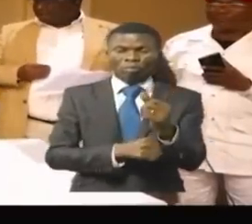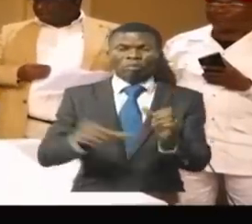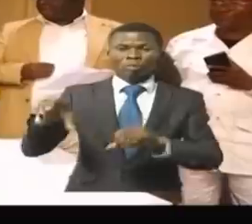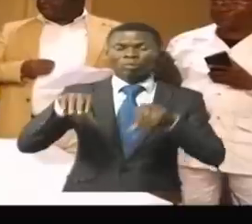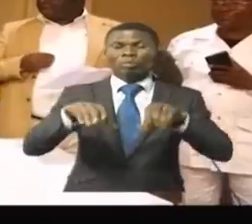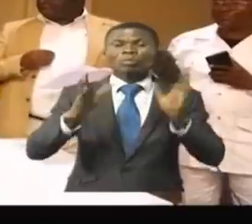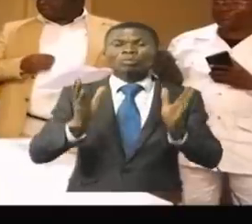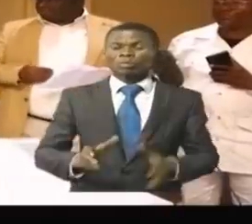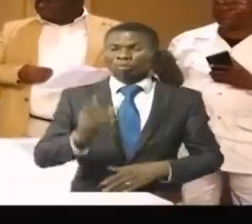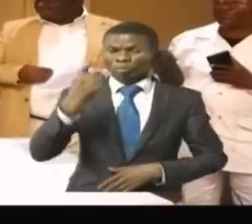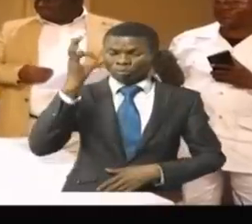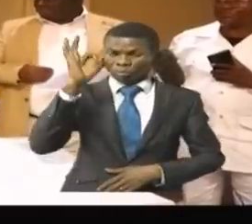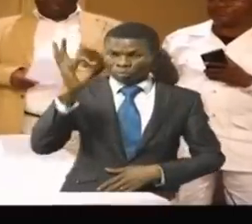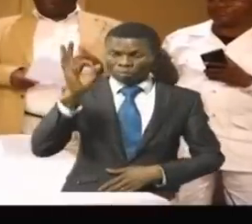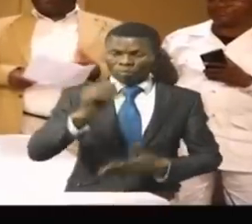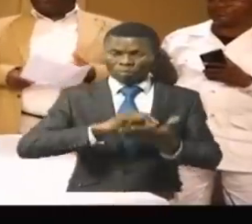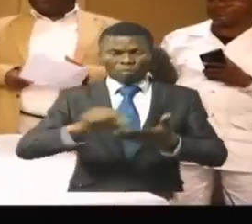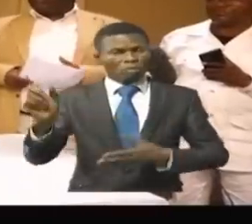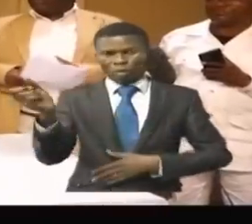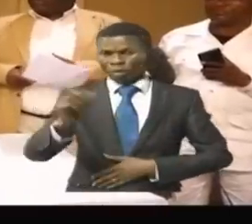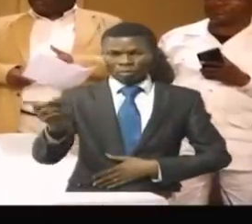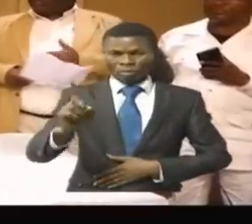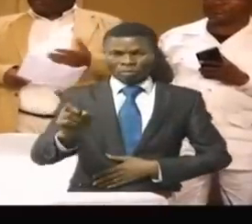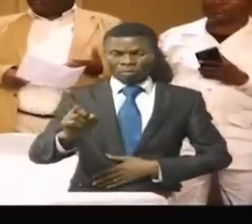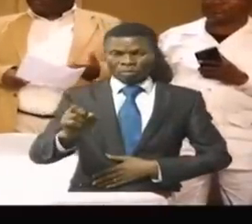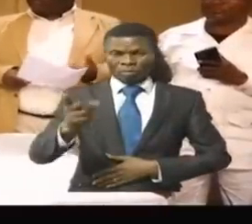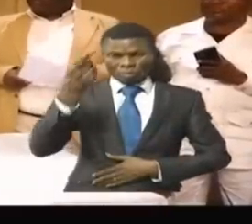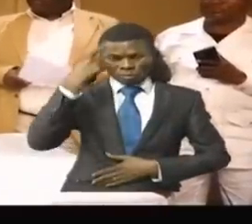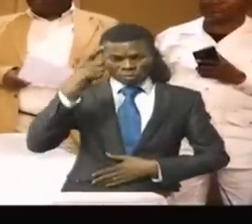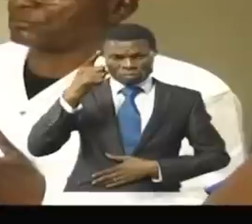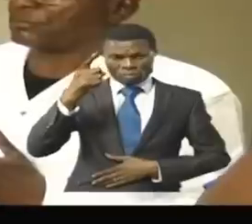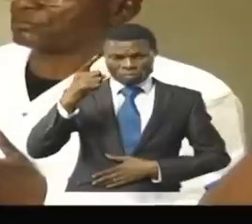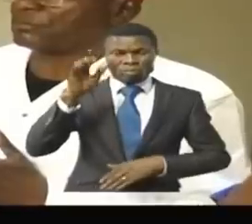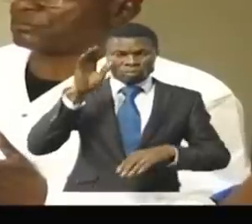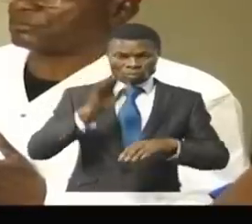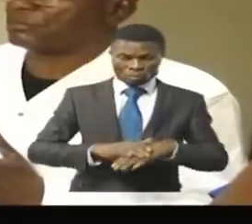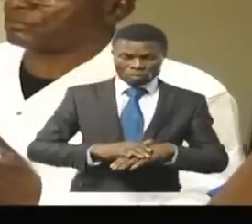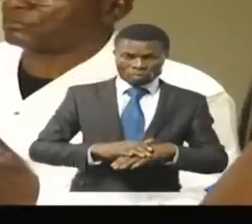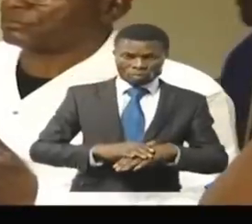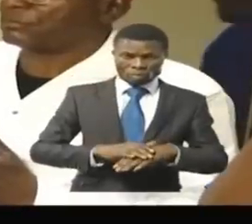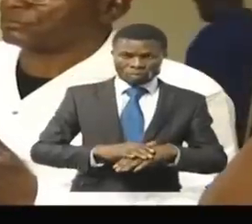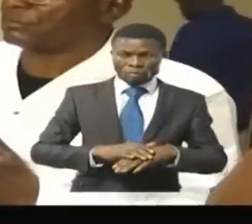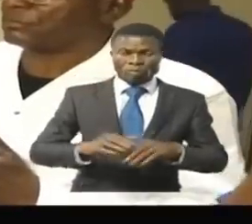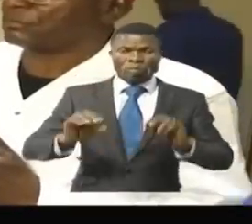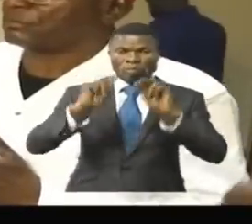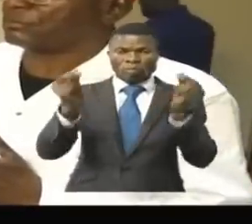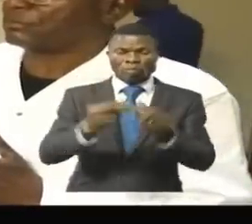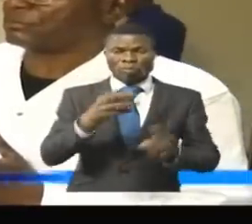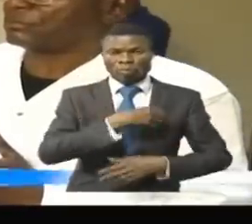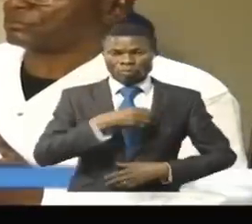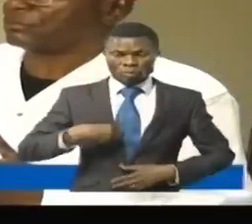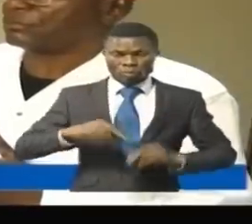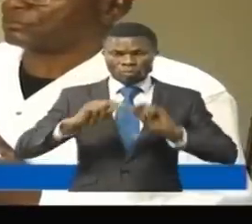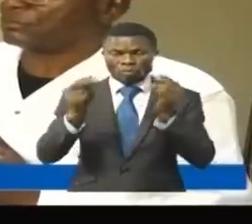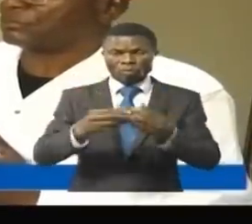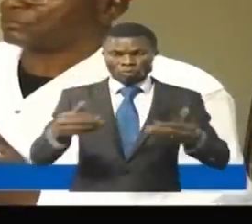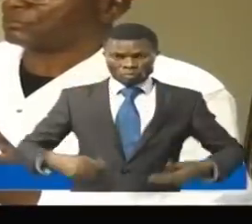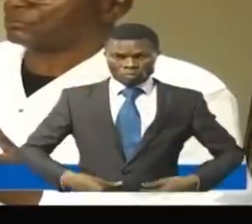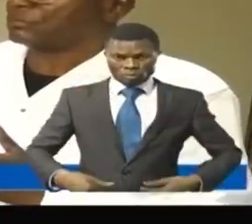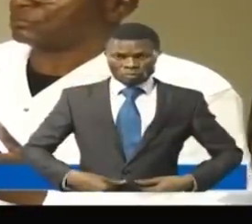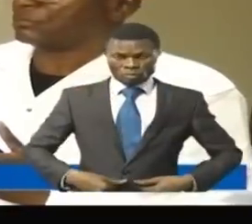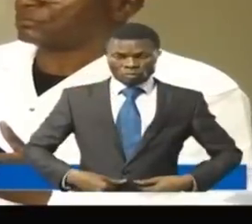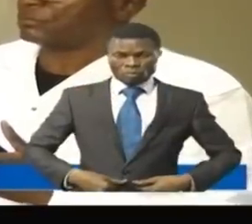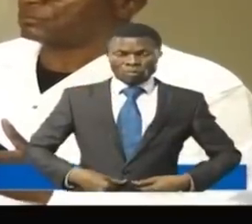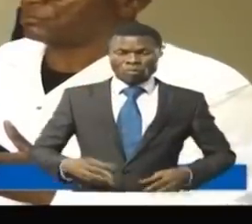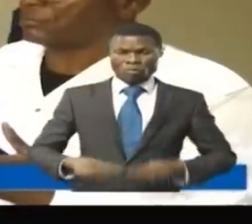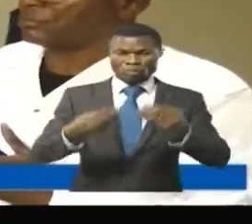aucun, ne sera exclu. Cela pourra se répercuter sur la Ligue des femmes et la Ligue des jeunes, et ça nous